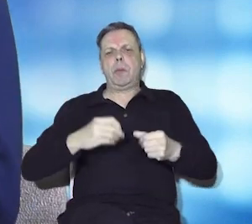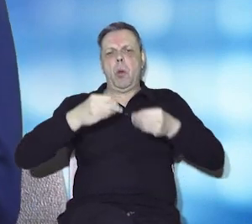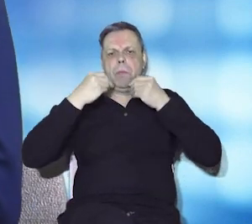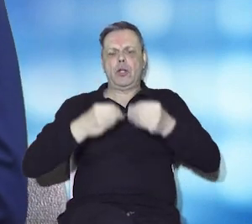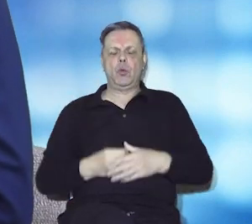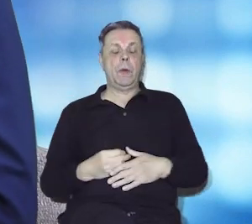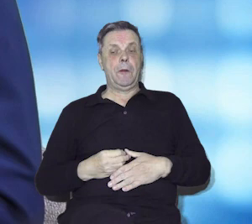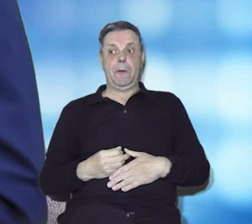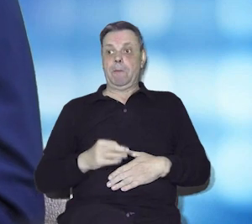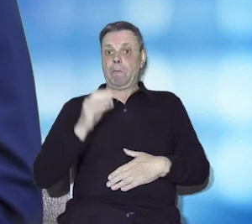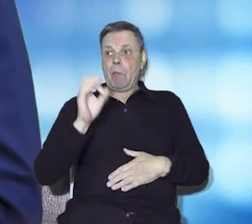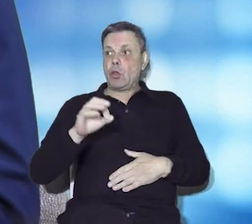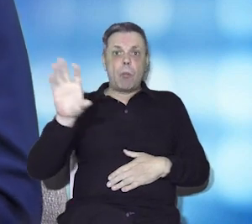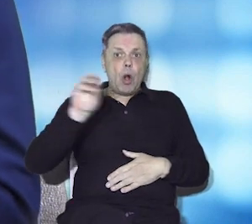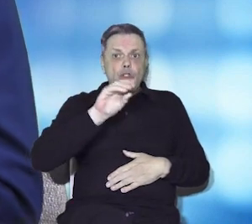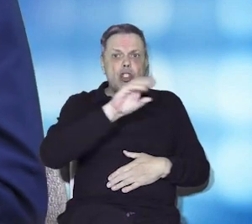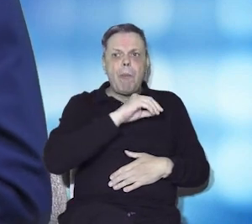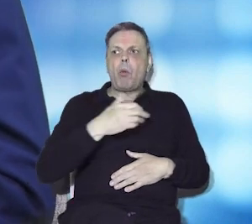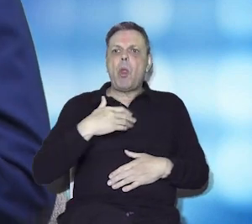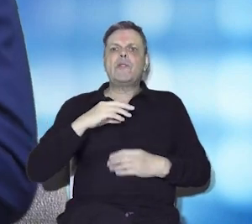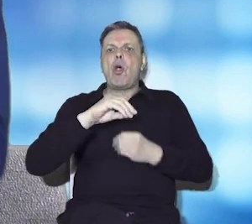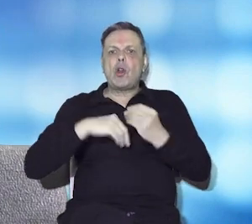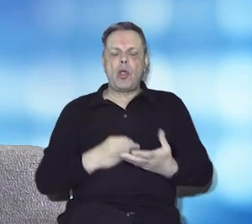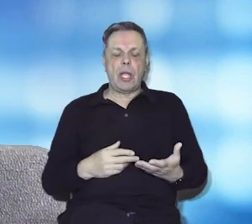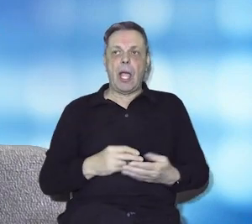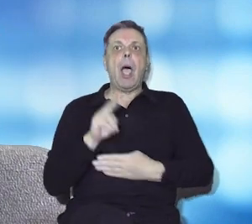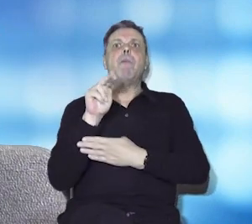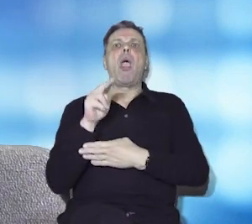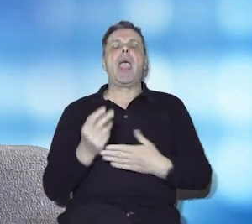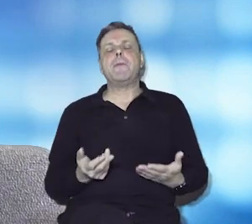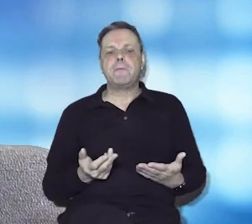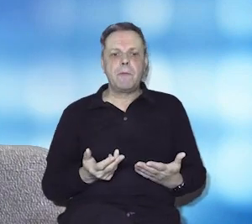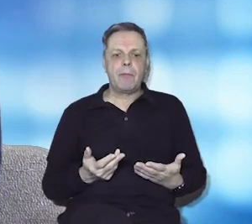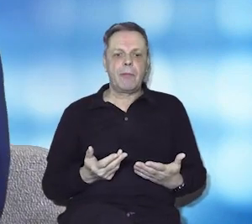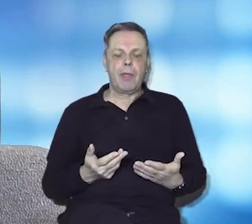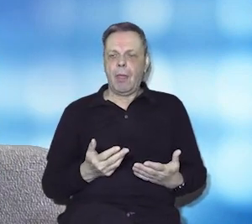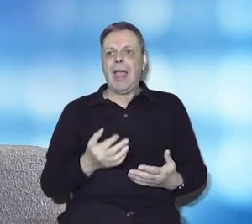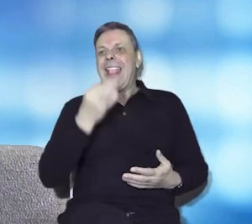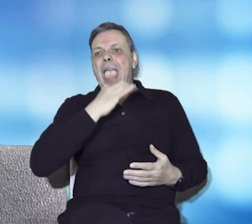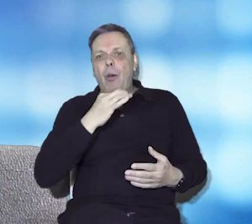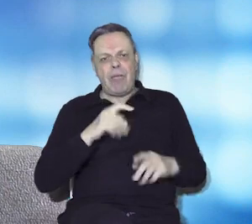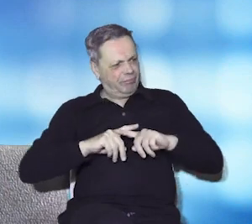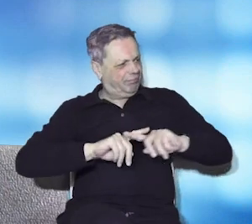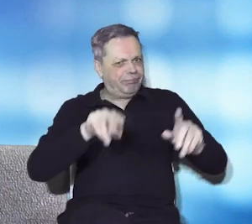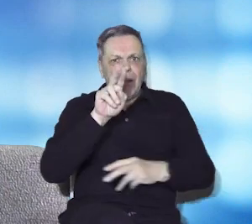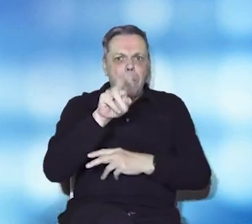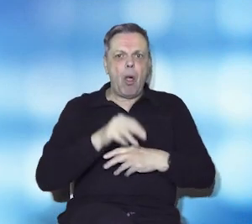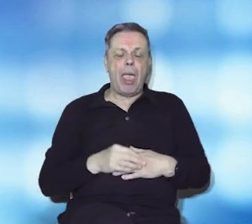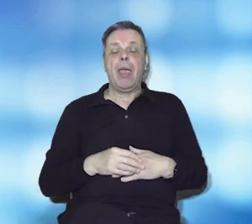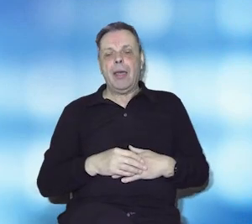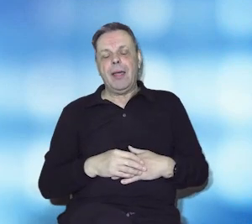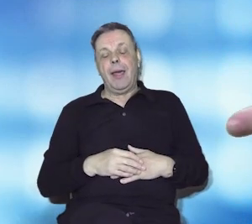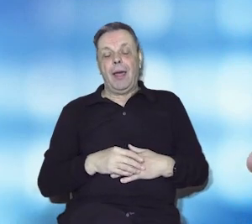ste pokupili od svojih, to su bojice. Uvijek se te lijekove u neke lijepe bojice pakira da se što više pije.